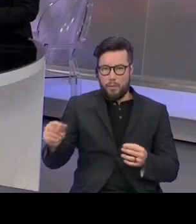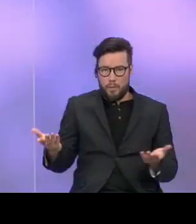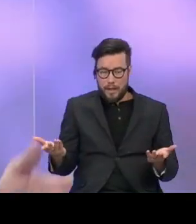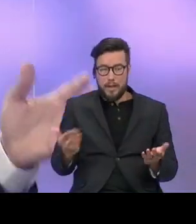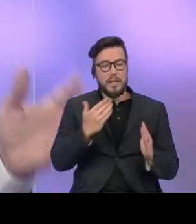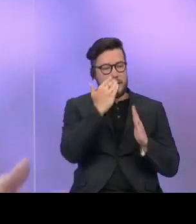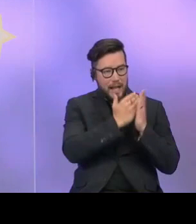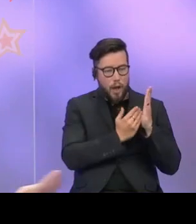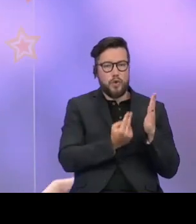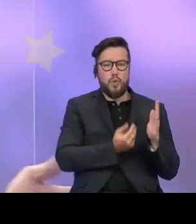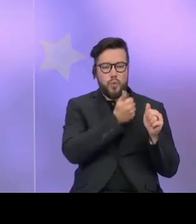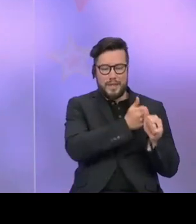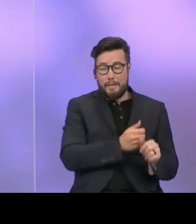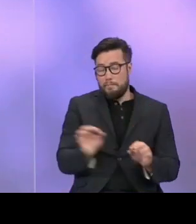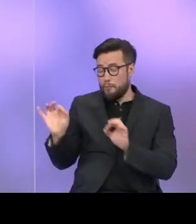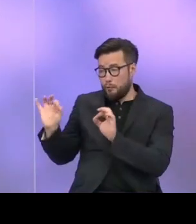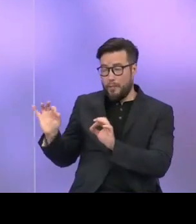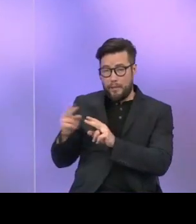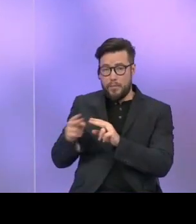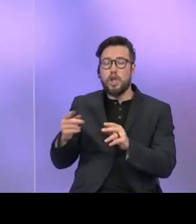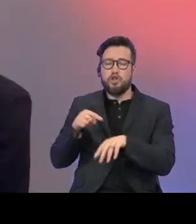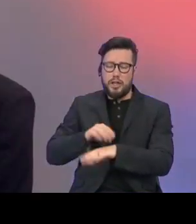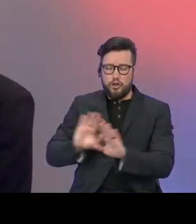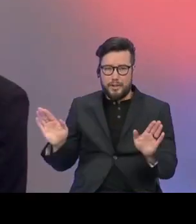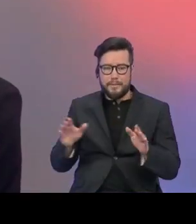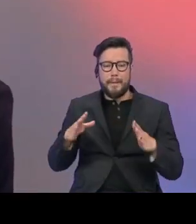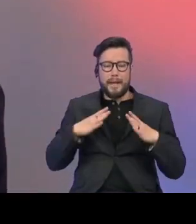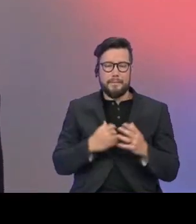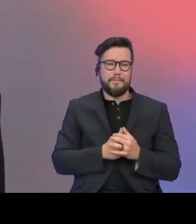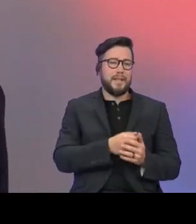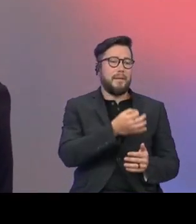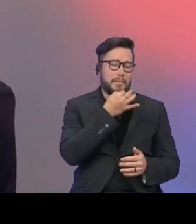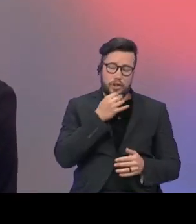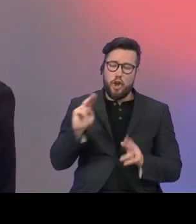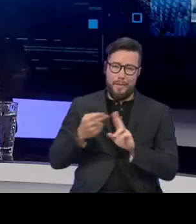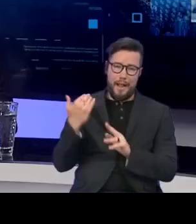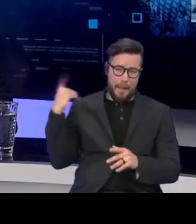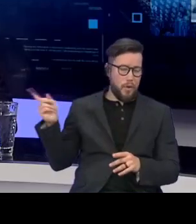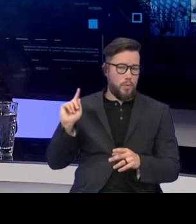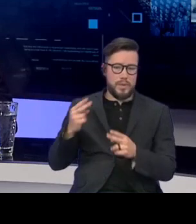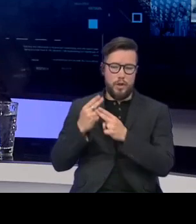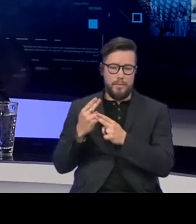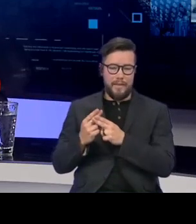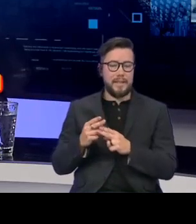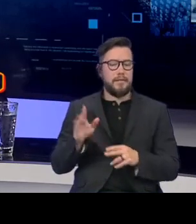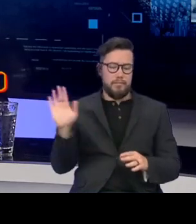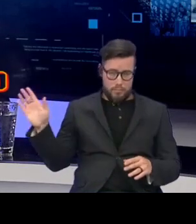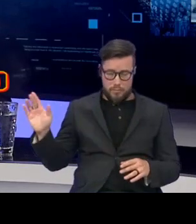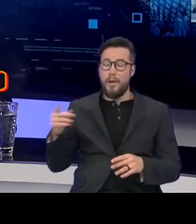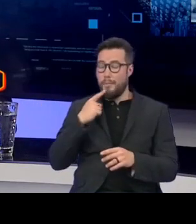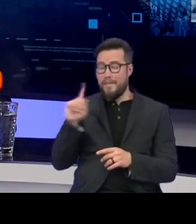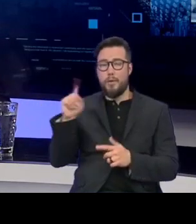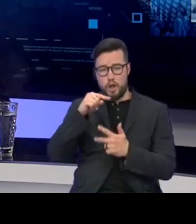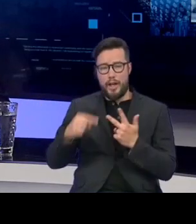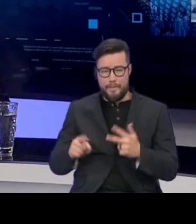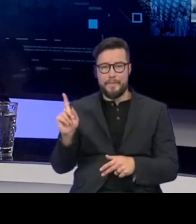o ústave. Dostatok času ste na to mali. Pani, poďme ďalej. Dobre, prepáčte, znova povedal klamstvo, musím na to zareagovať. Ani jedenkrát v živote, no a teraz vám poviem, ktoré